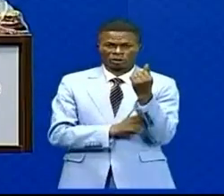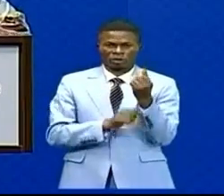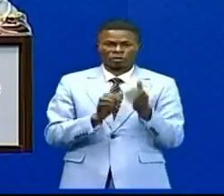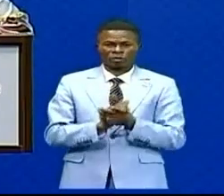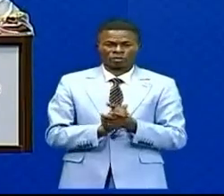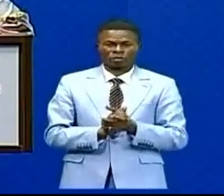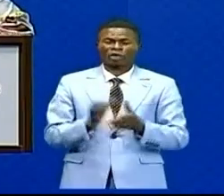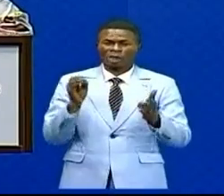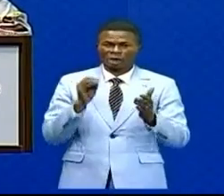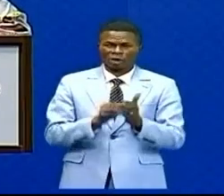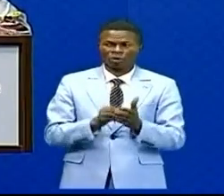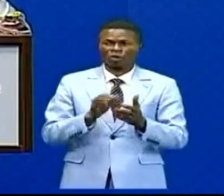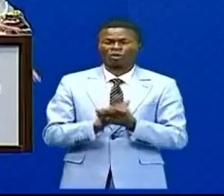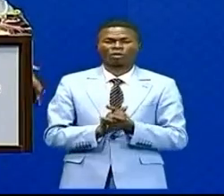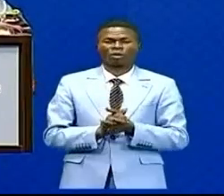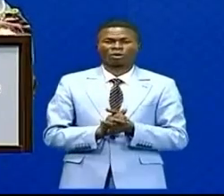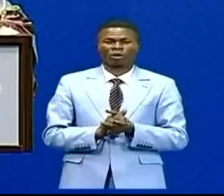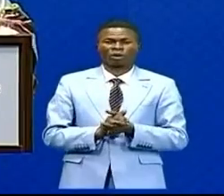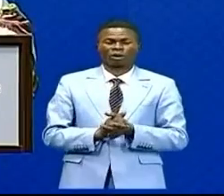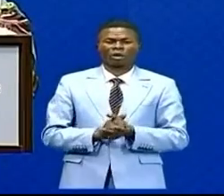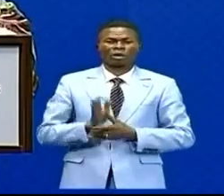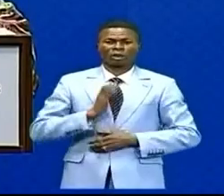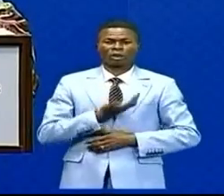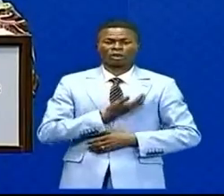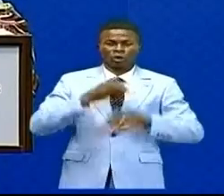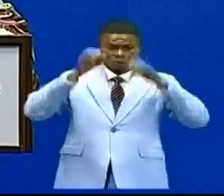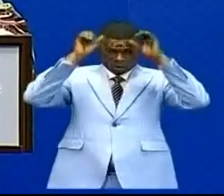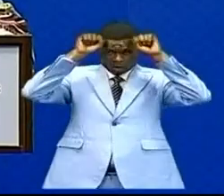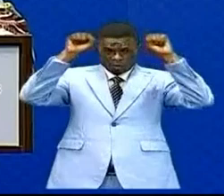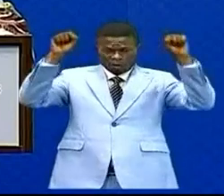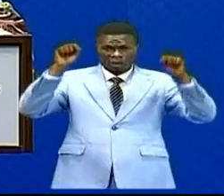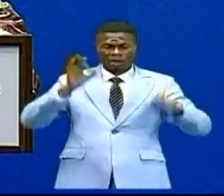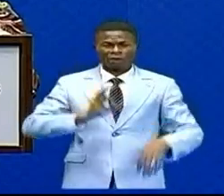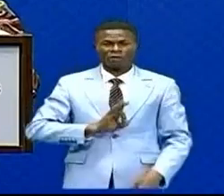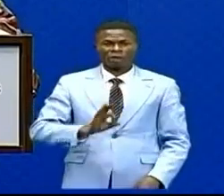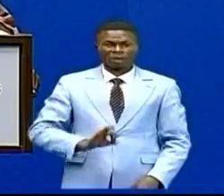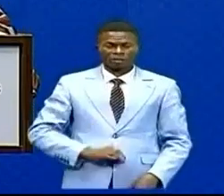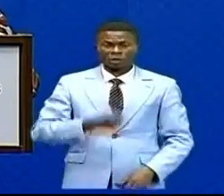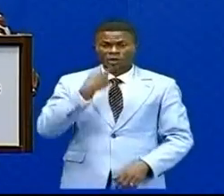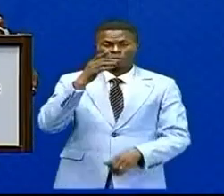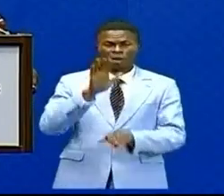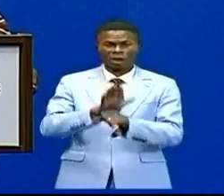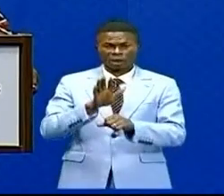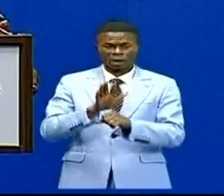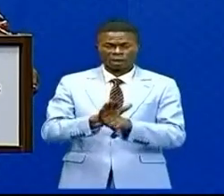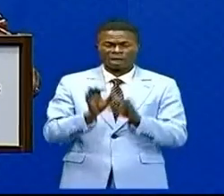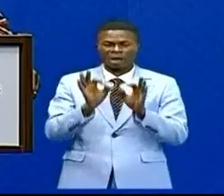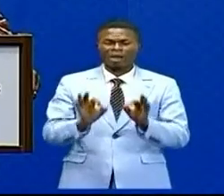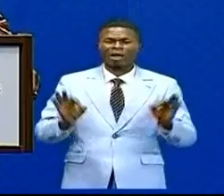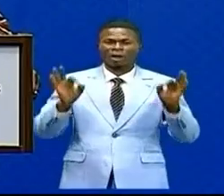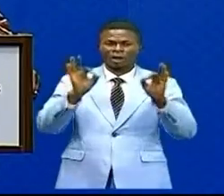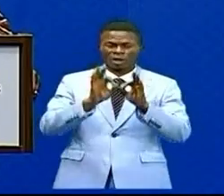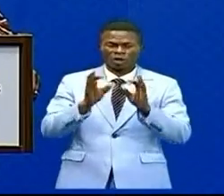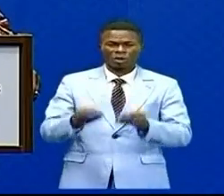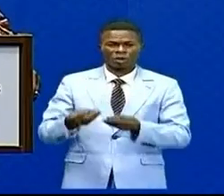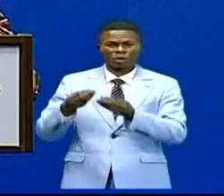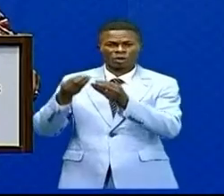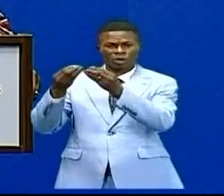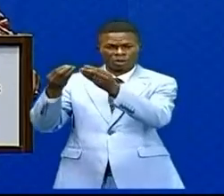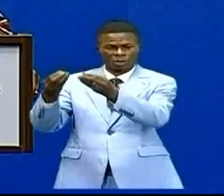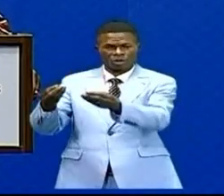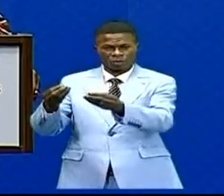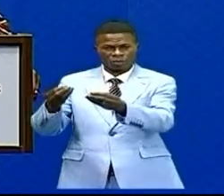En outre, le président de la République a insisté sur la nécessité de lui fournir,